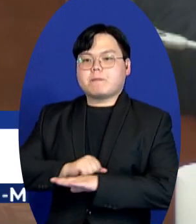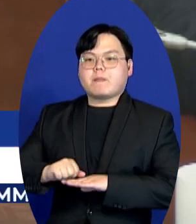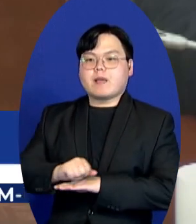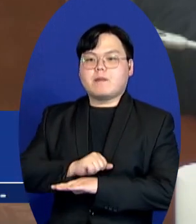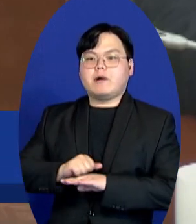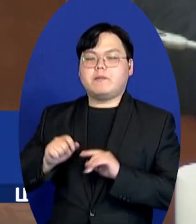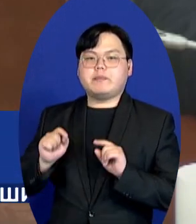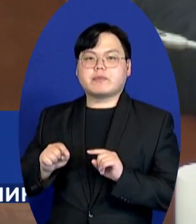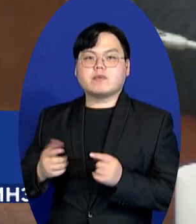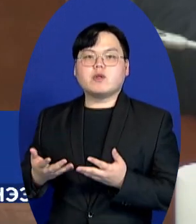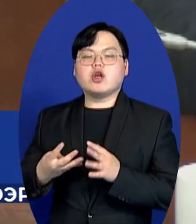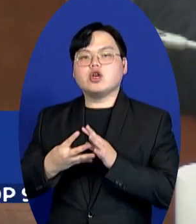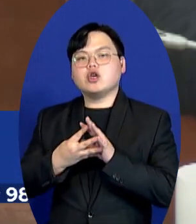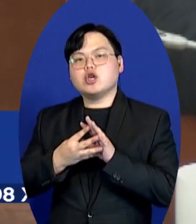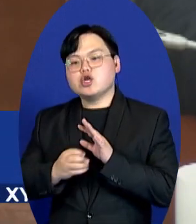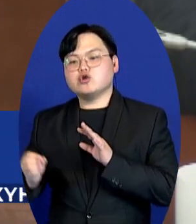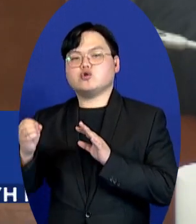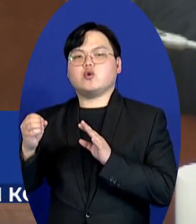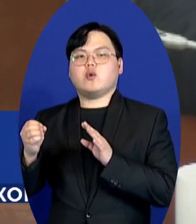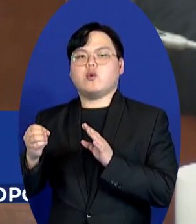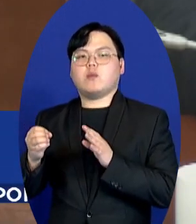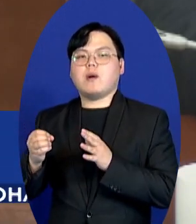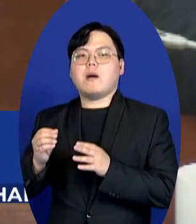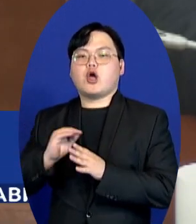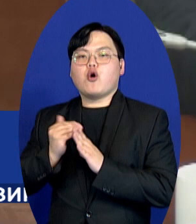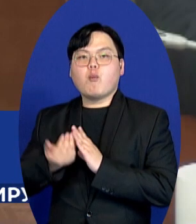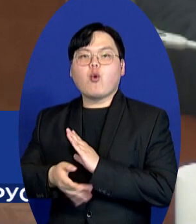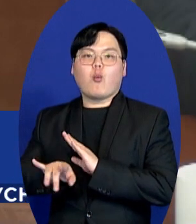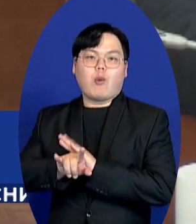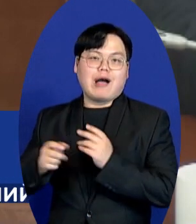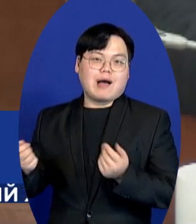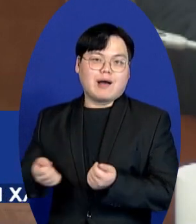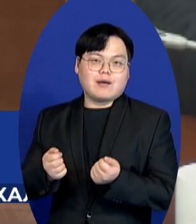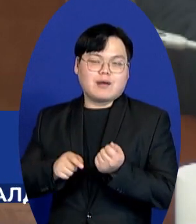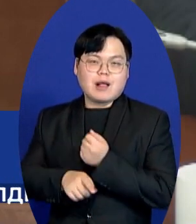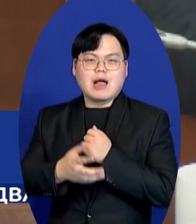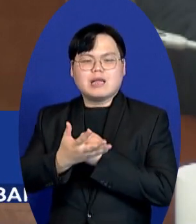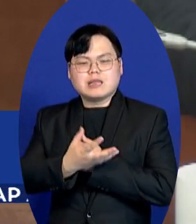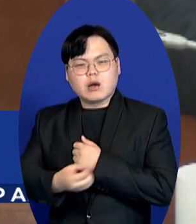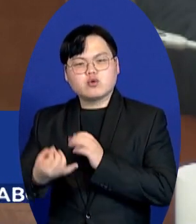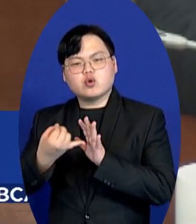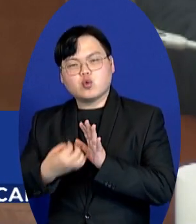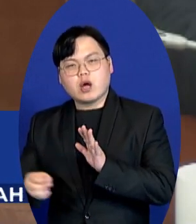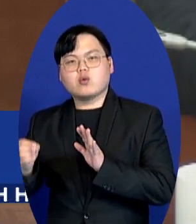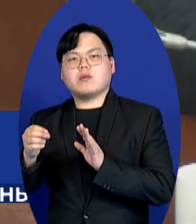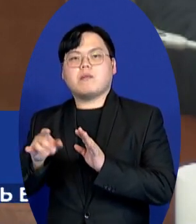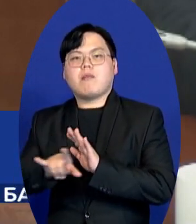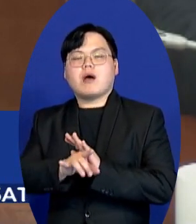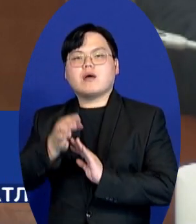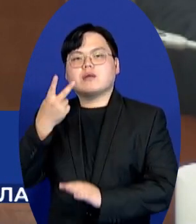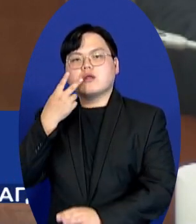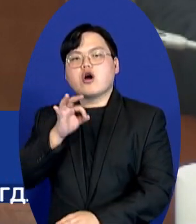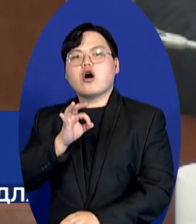байдлаар 900 гаруй малчин өрхийн 5-600 гаруй мянган мал ингээд одоо отор нүүдлийн